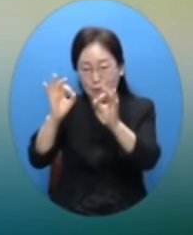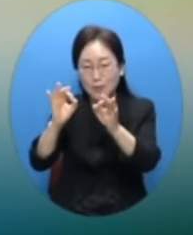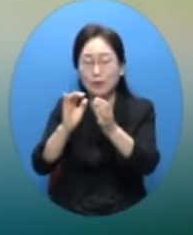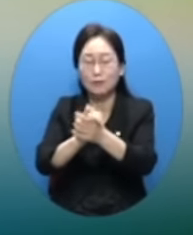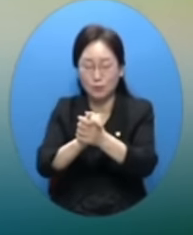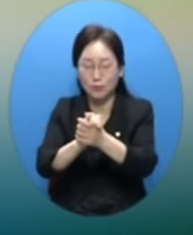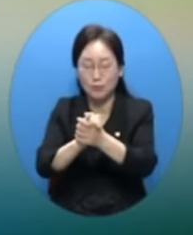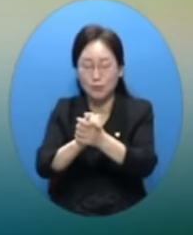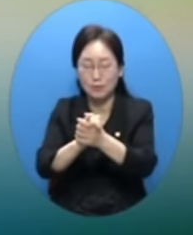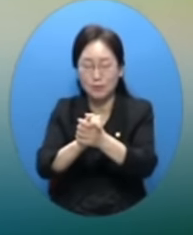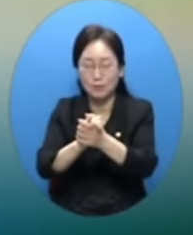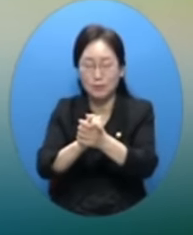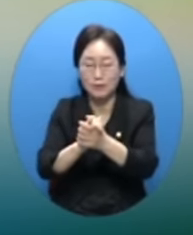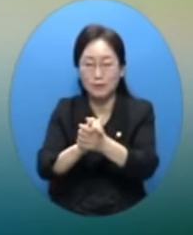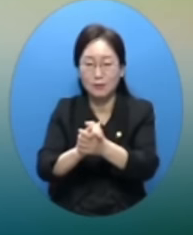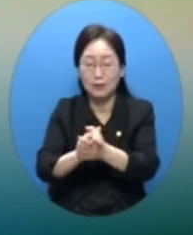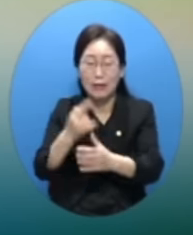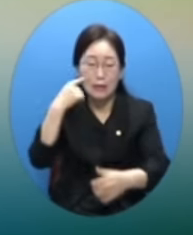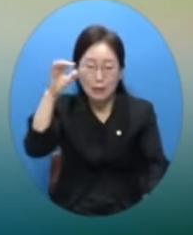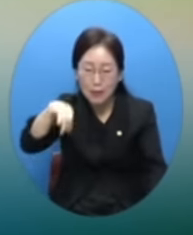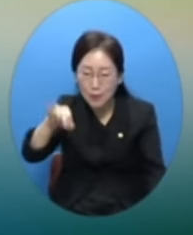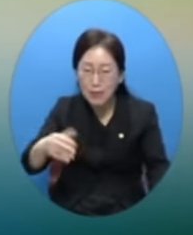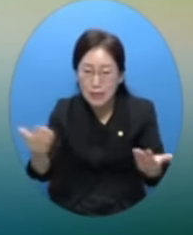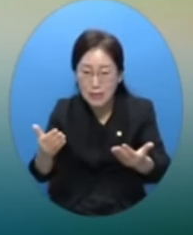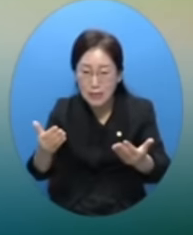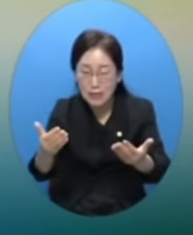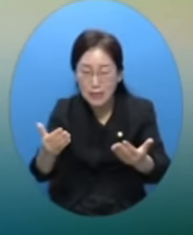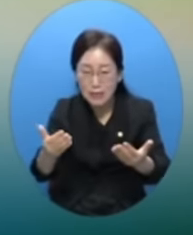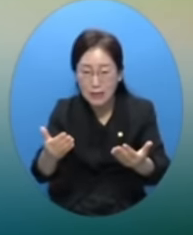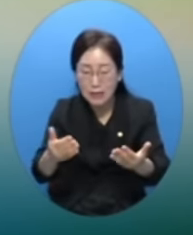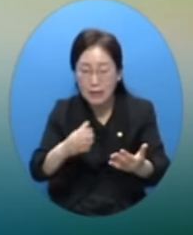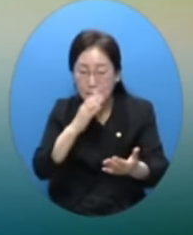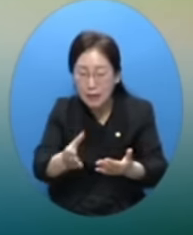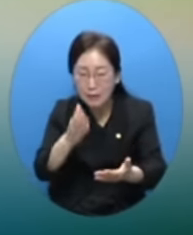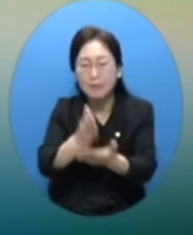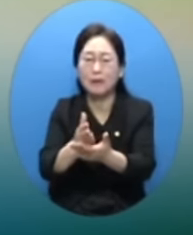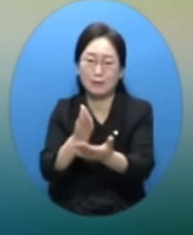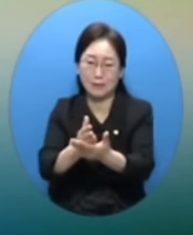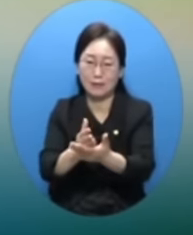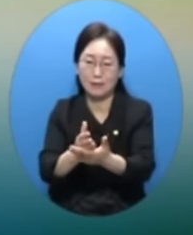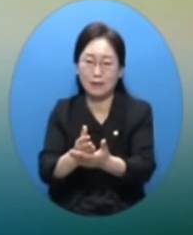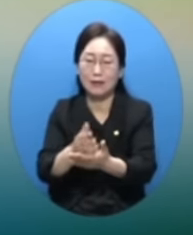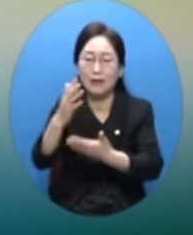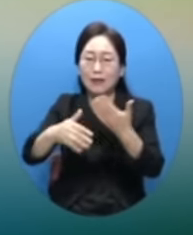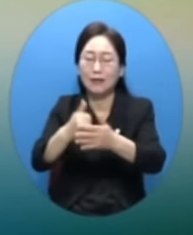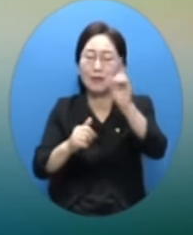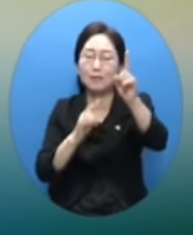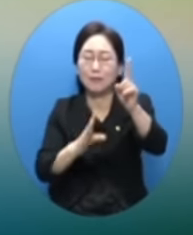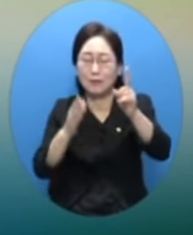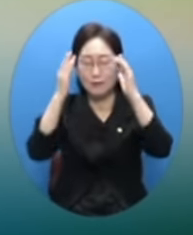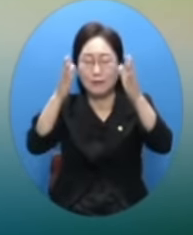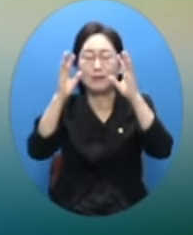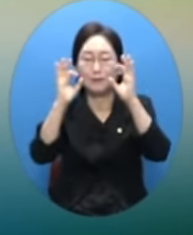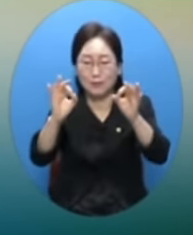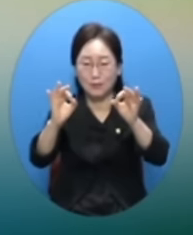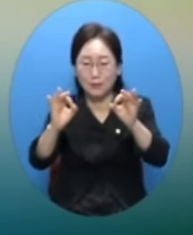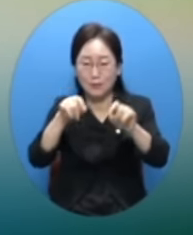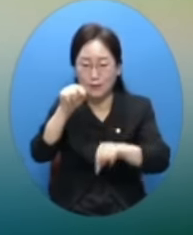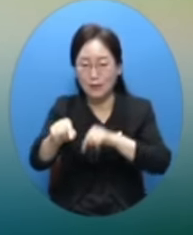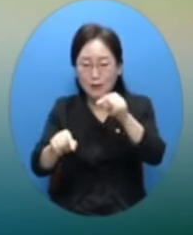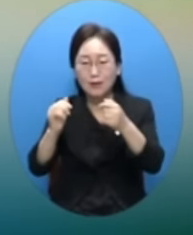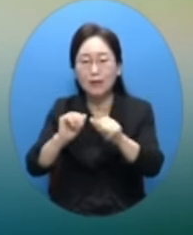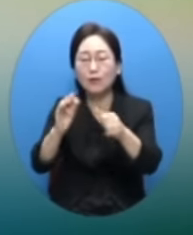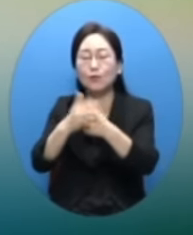기도합니다. 사소한 일들에 휩쓸리게 마시고 하나님 한 분만 바라보고 나가게